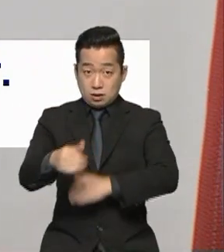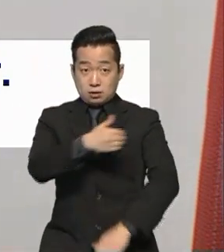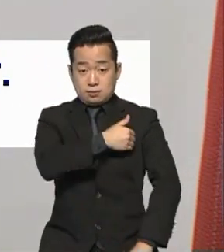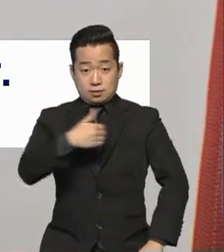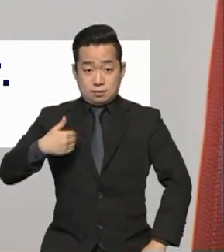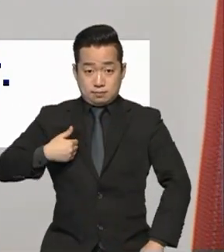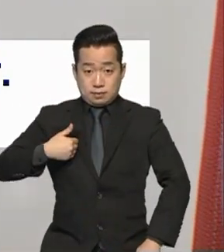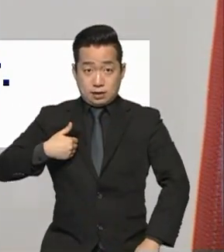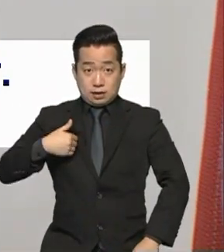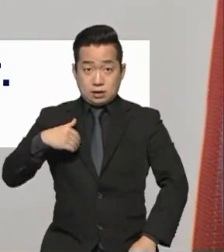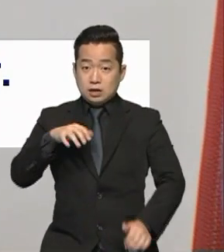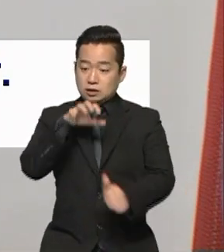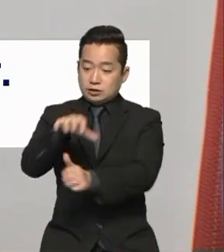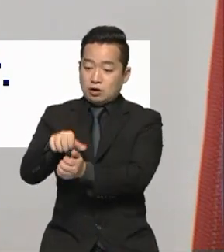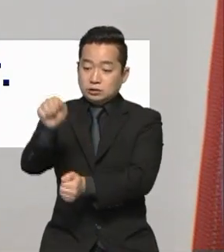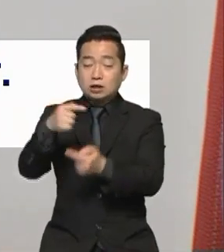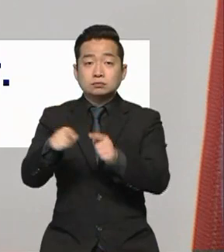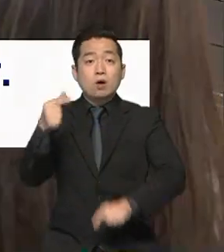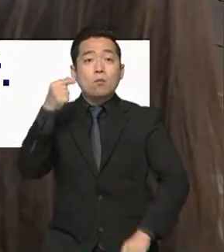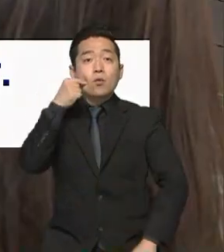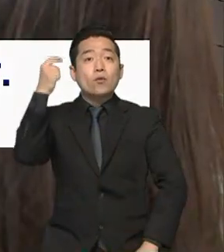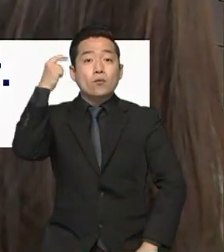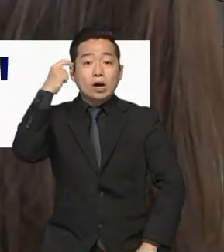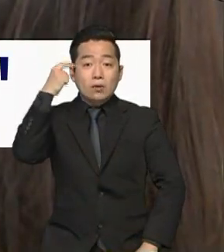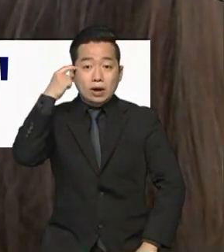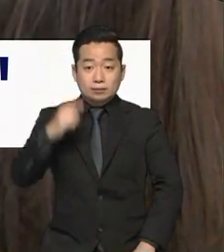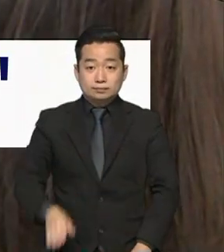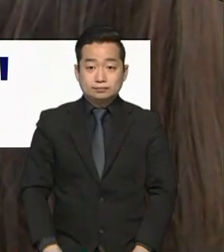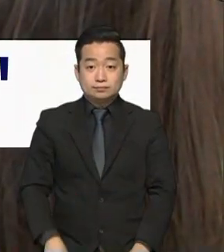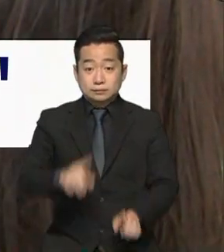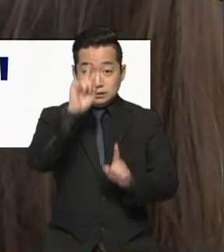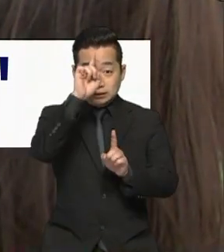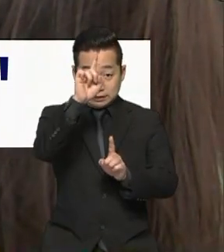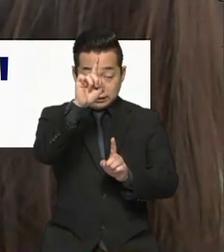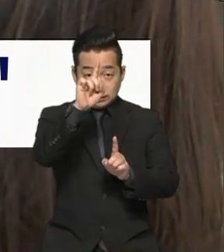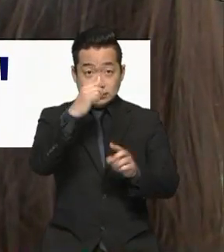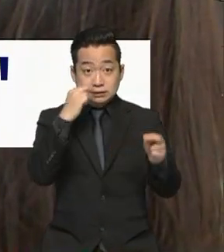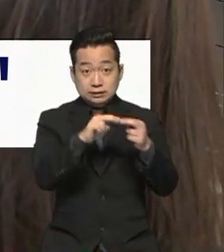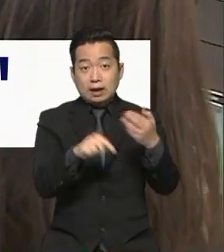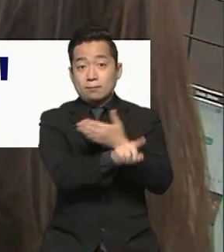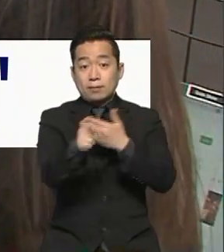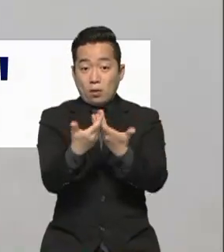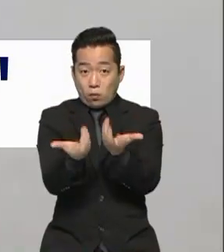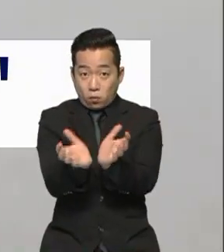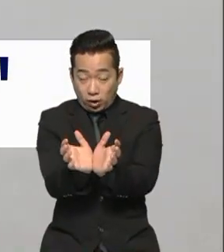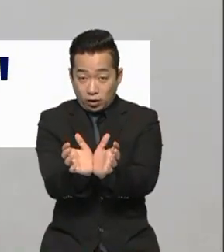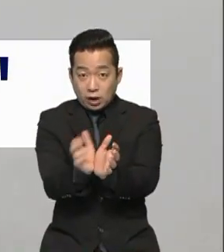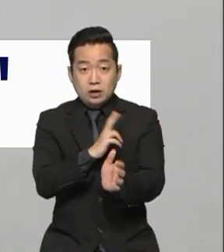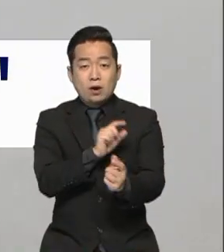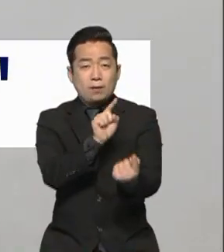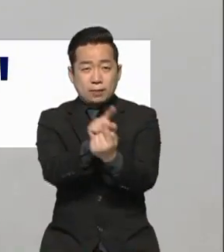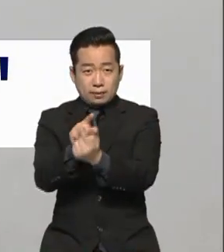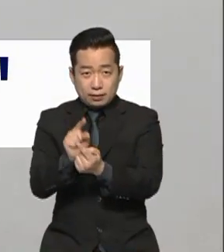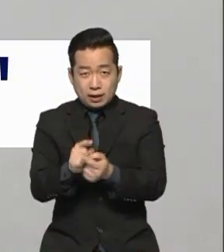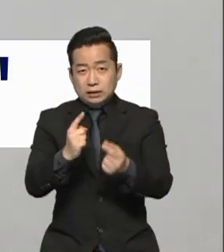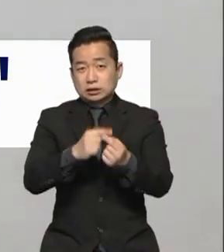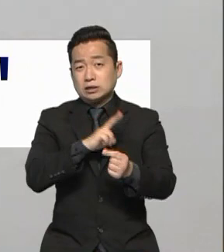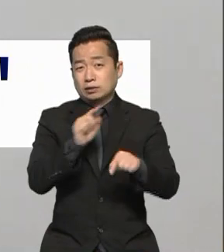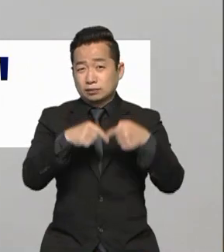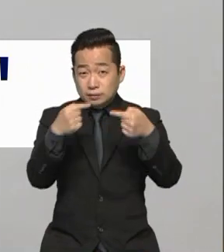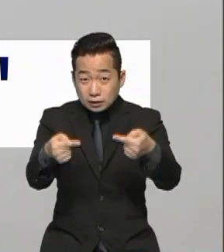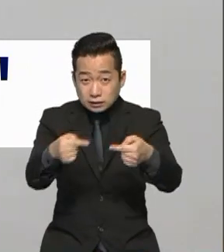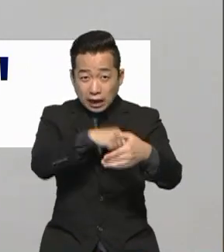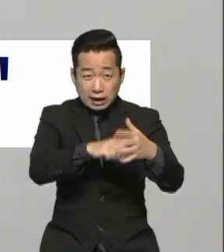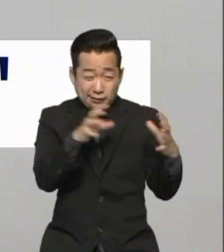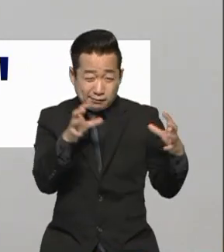영장 심사를 못 받는 것입니다 비 이재명계 의원들을 일대일로 만나고 초선의원 워크숍을 찾아가